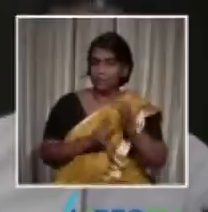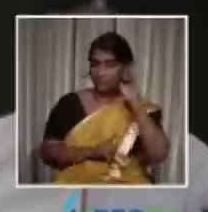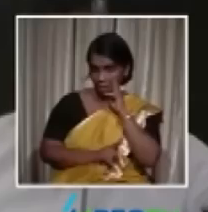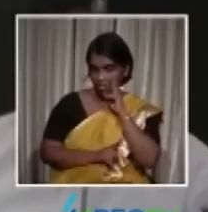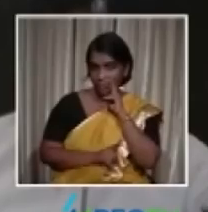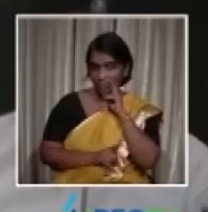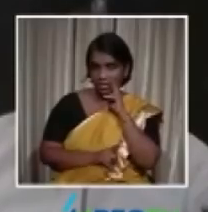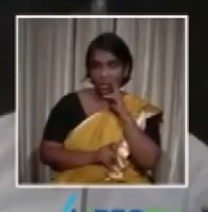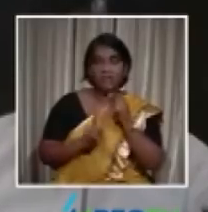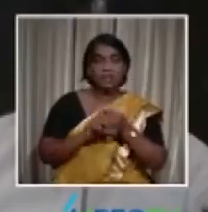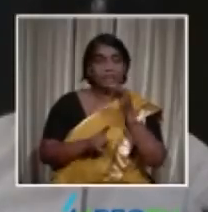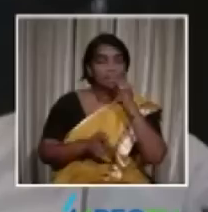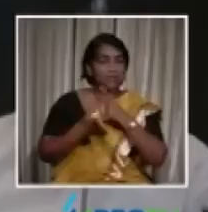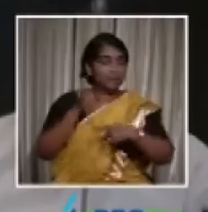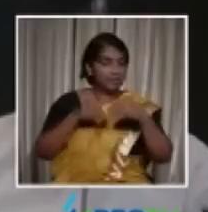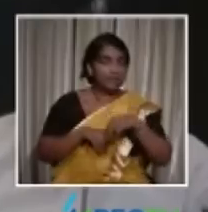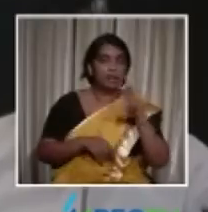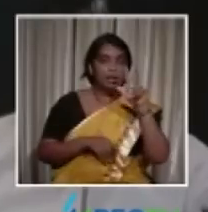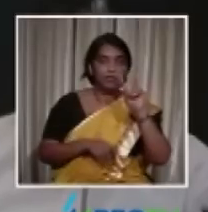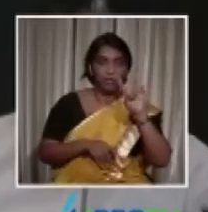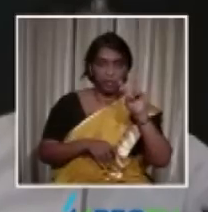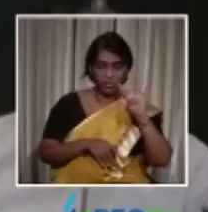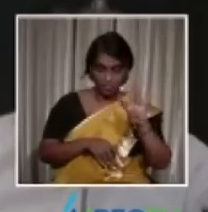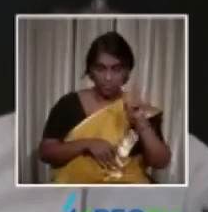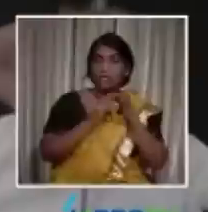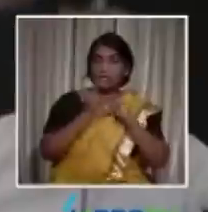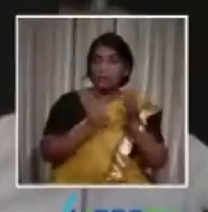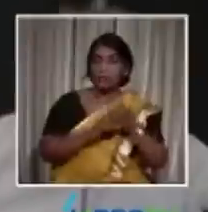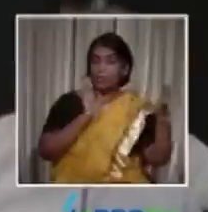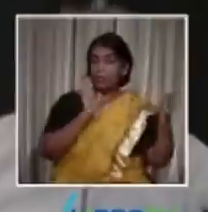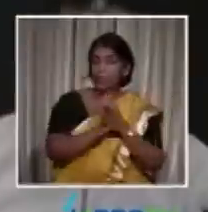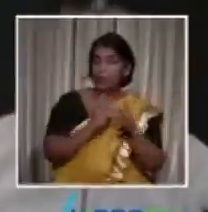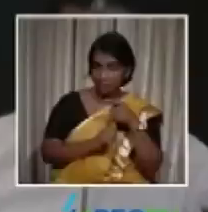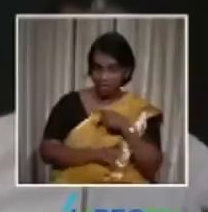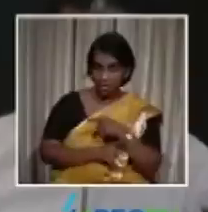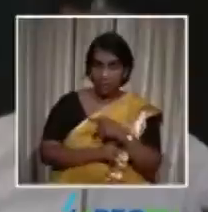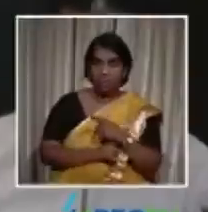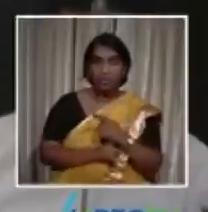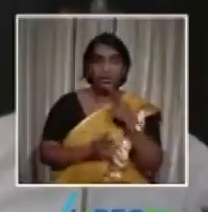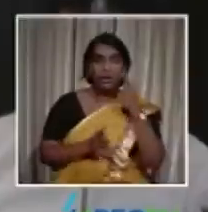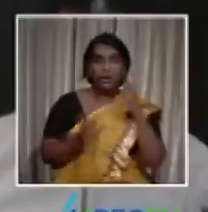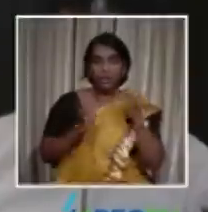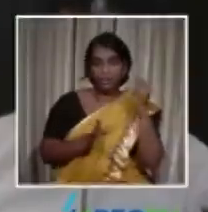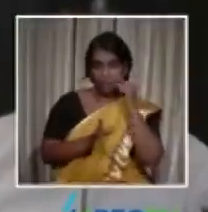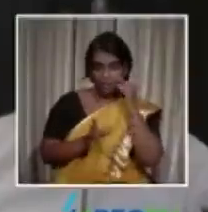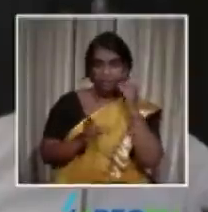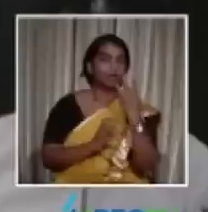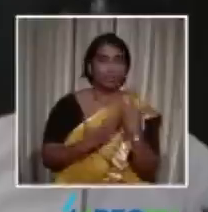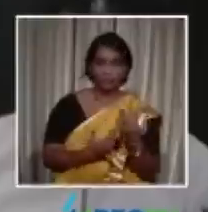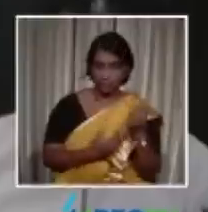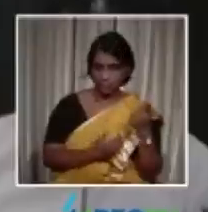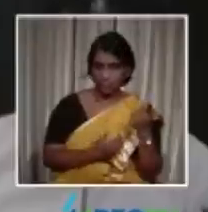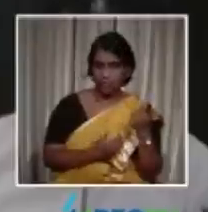වික්‍රමසිංහ මැතිතුමා ඡන්ද 82ක් ගත්තා සජිත් ප්‍රේමදාස මැතිතුමත් එක්ක එක්කහුව වෙලා දල සලාප්පෙරුම් මැතිතුමා අනුර කුමාර ඉසානායක මැතිතුමා ඡන්ද 3ක්